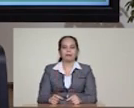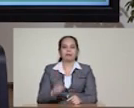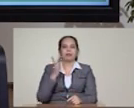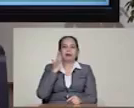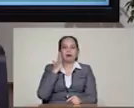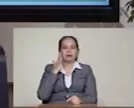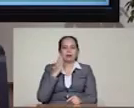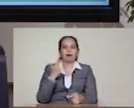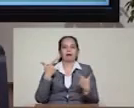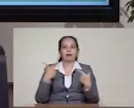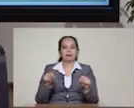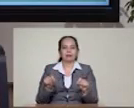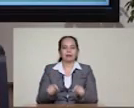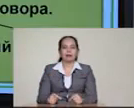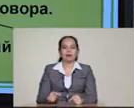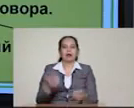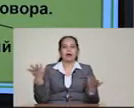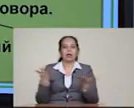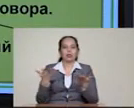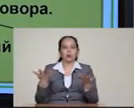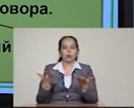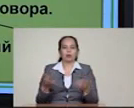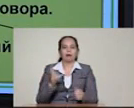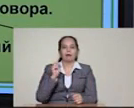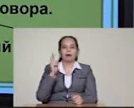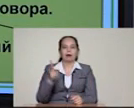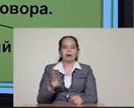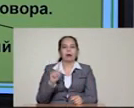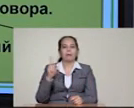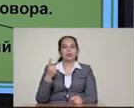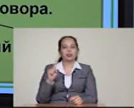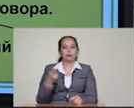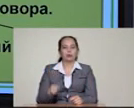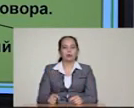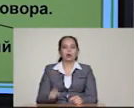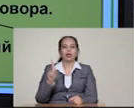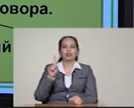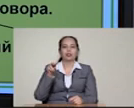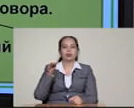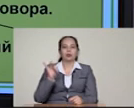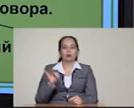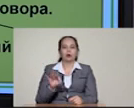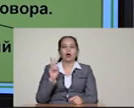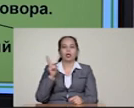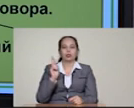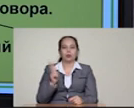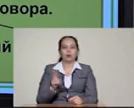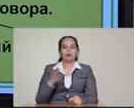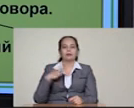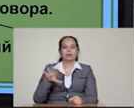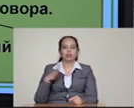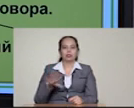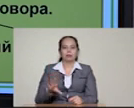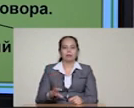«когда», «где», «который», «как», «почему», «что», «кто»,